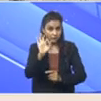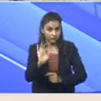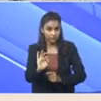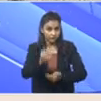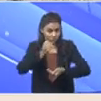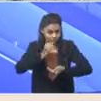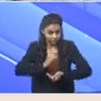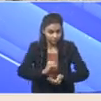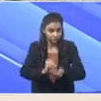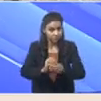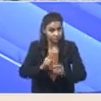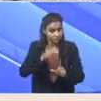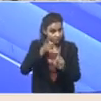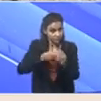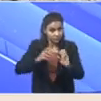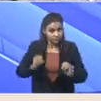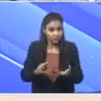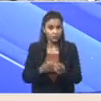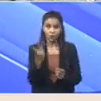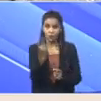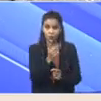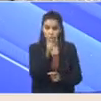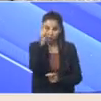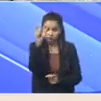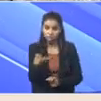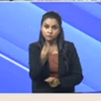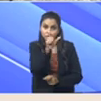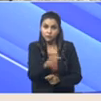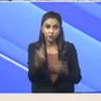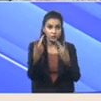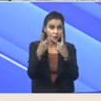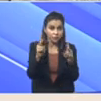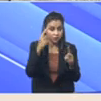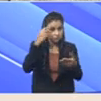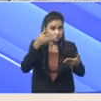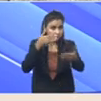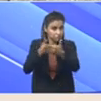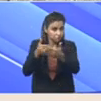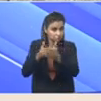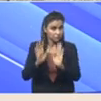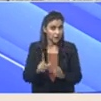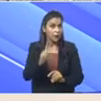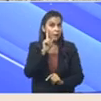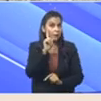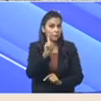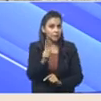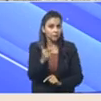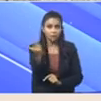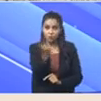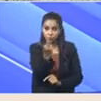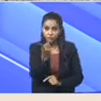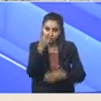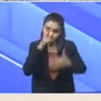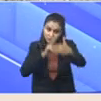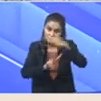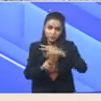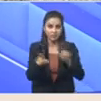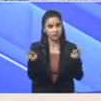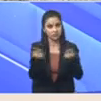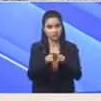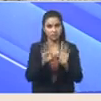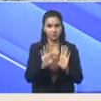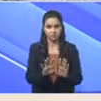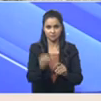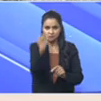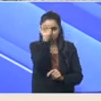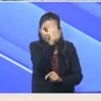दोनों महापुरुष ने अलग अलग चुनौतियां देखी, लेकिन दोनों का विजन एक था,